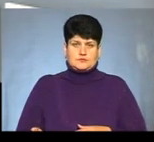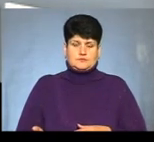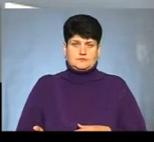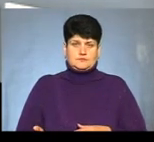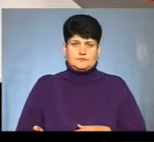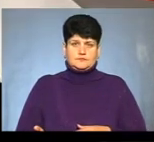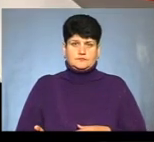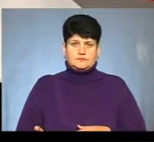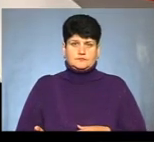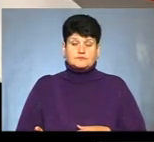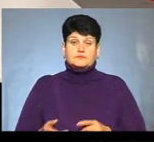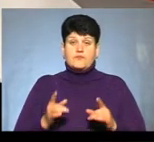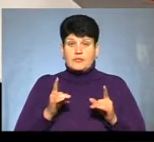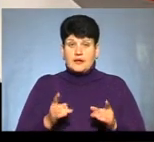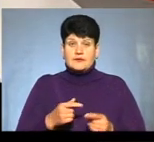день